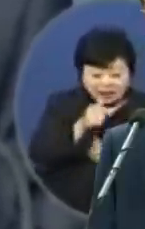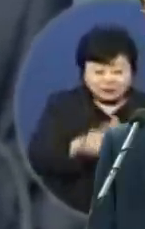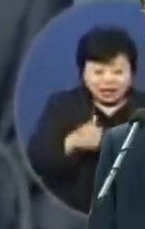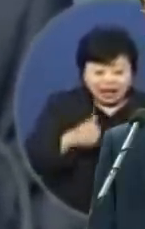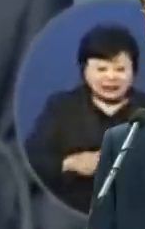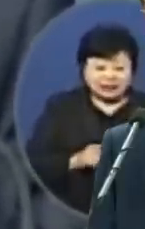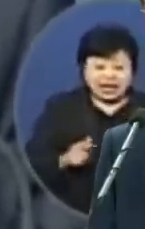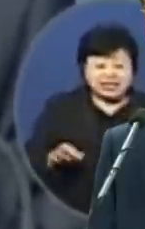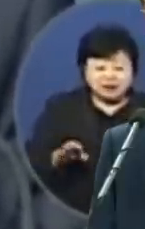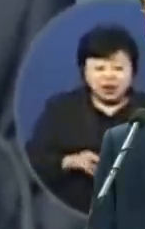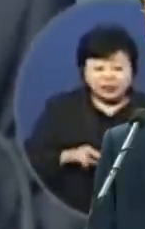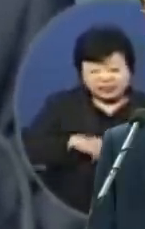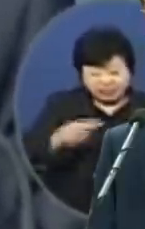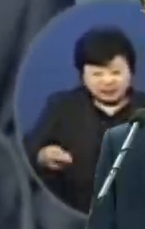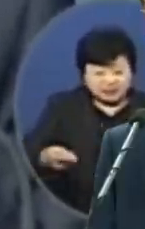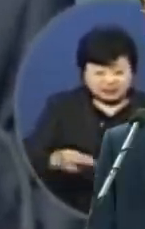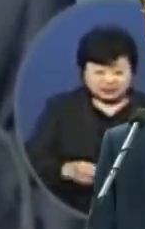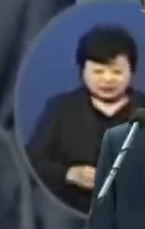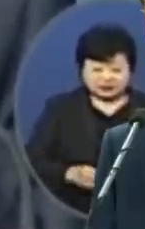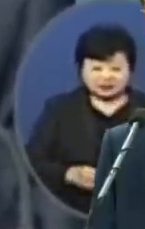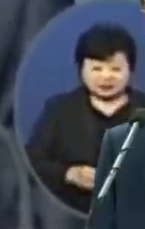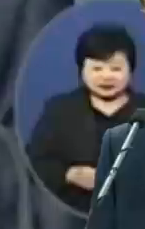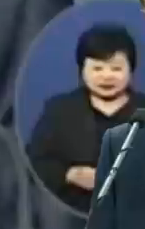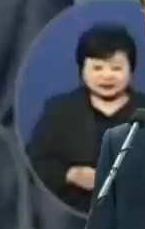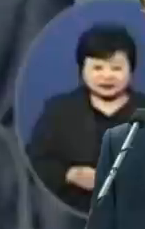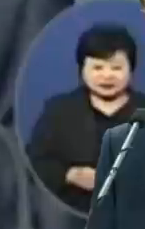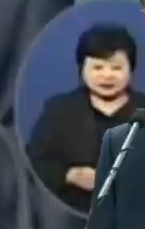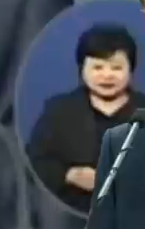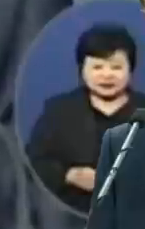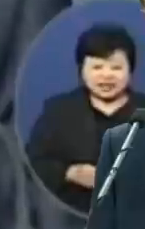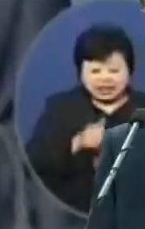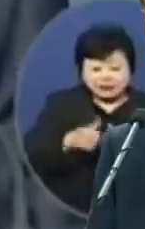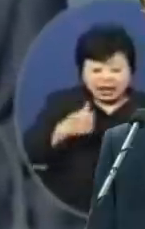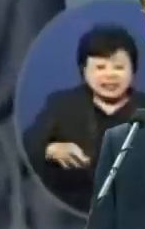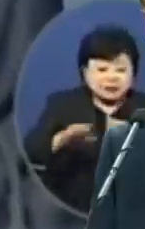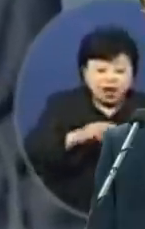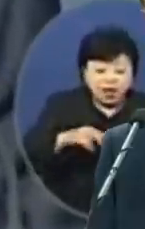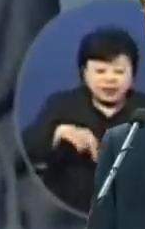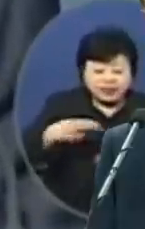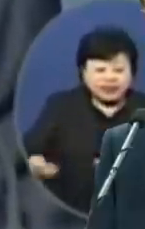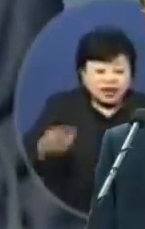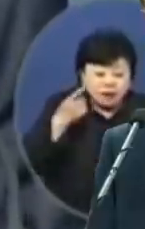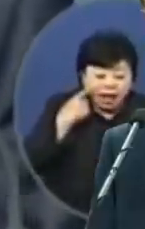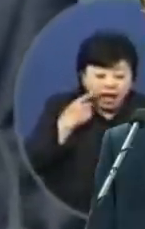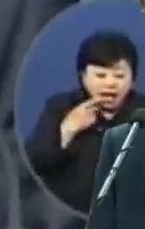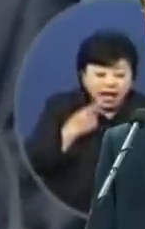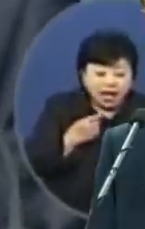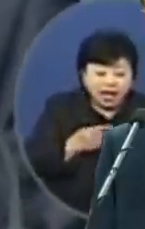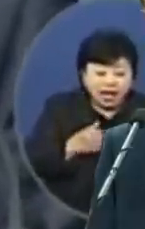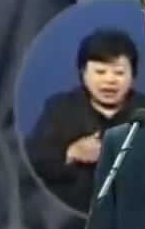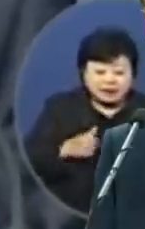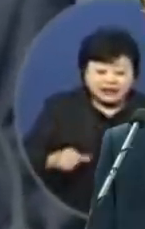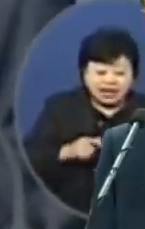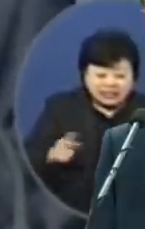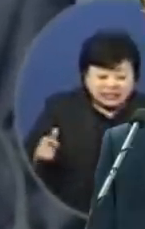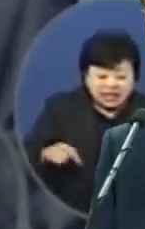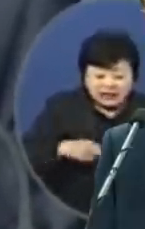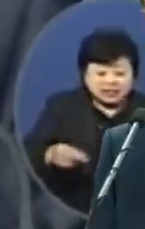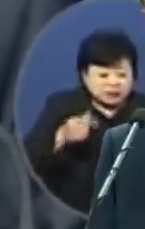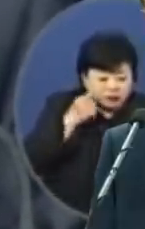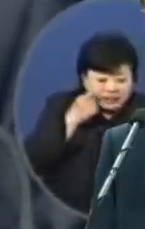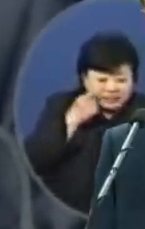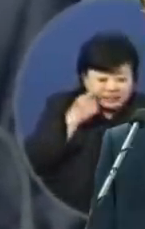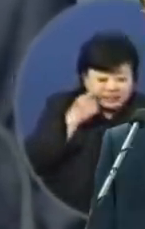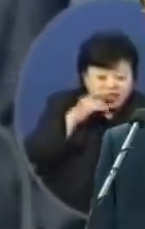아들이 아니기 때문에 못 뛰어내리지. 그렇지 하나님 아들이면 뛰어내려보라. 그렇게 유혹을 했었습니다. 그런데 예수님께서